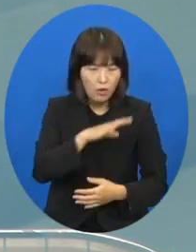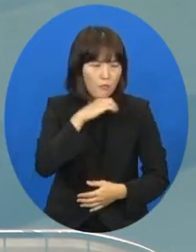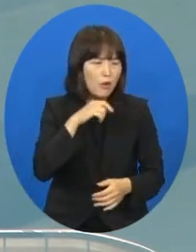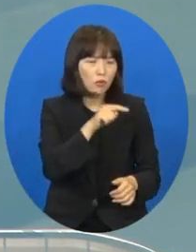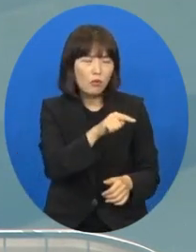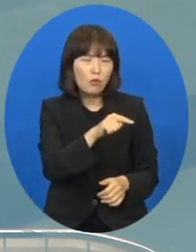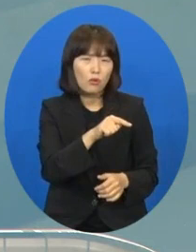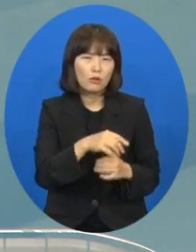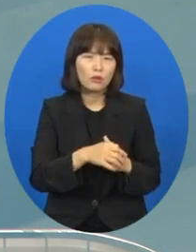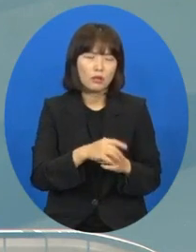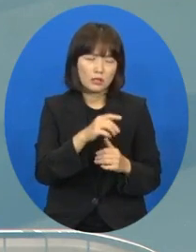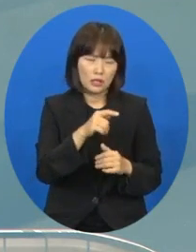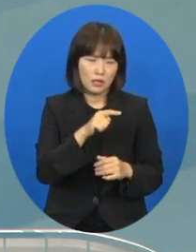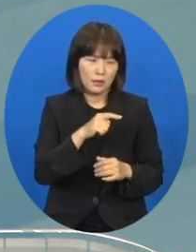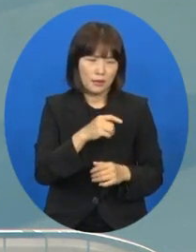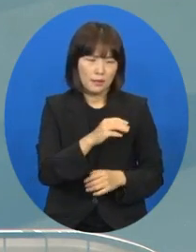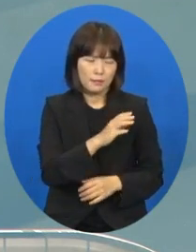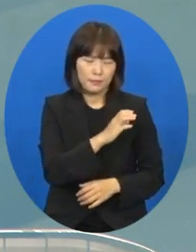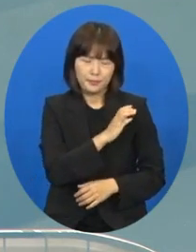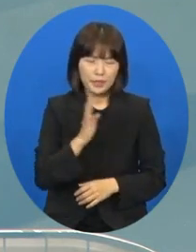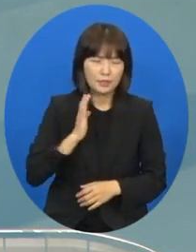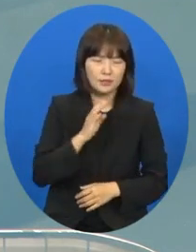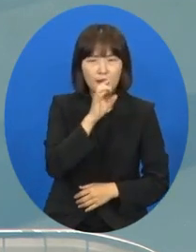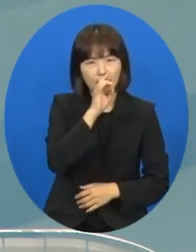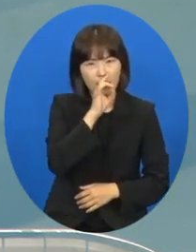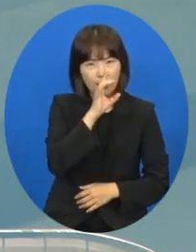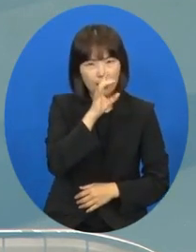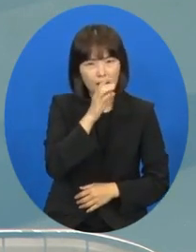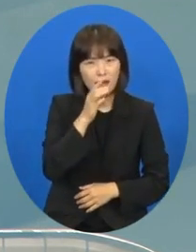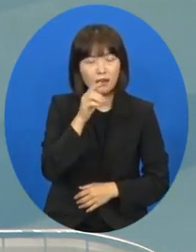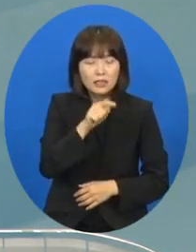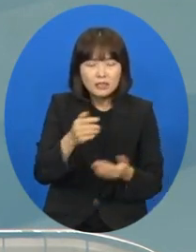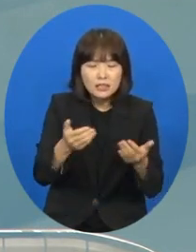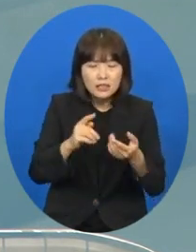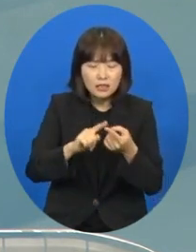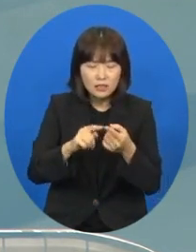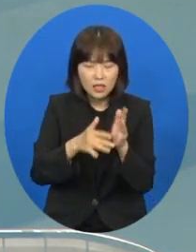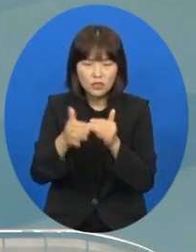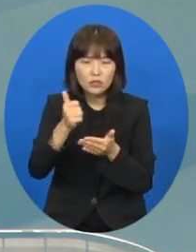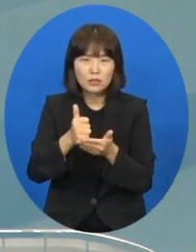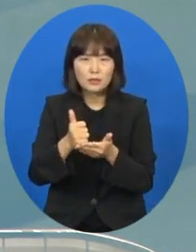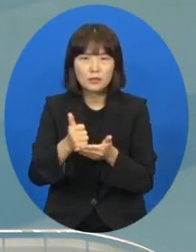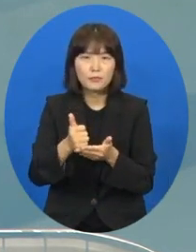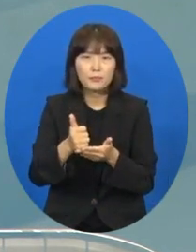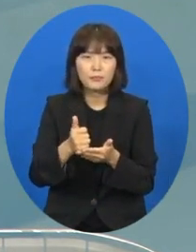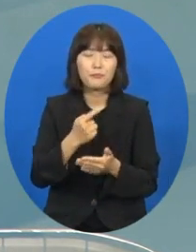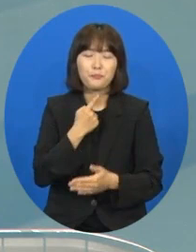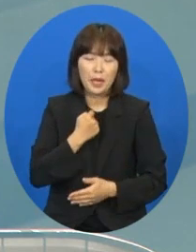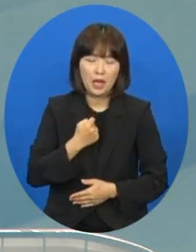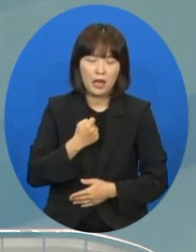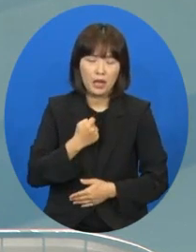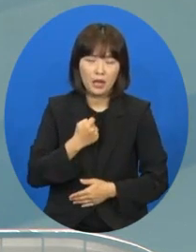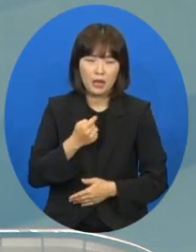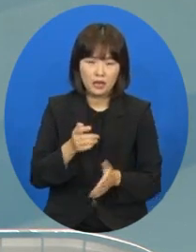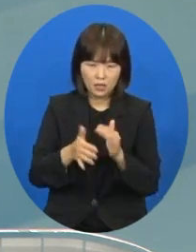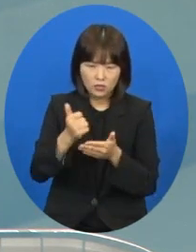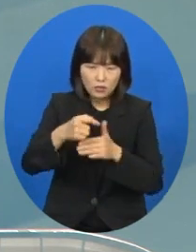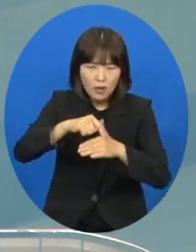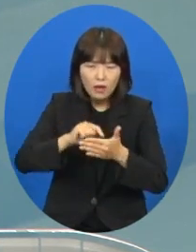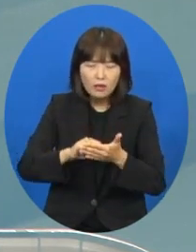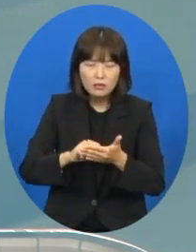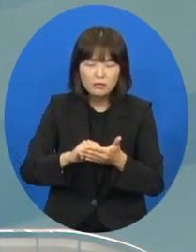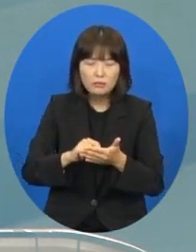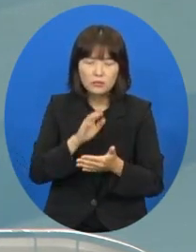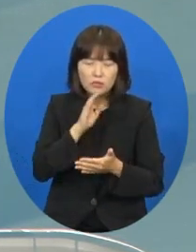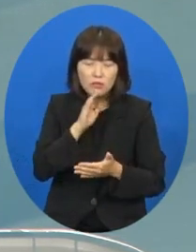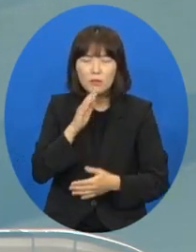없잖아요. 이런 일을 예수님이 겪으셨는데 예수님도 마음이 얼마나 아프셨겠어요?